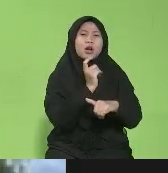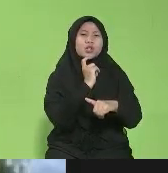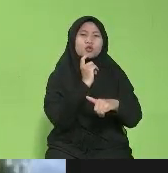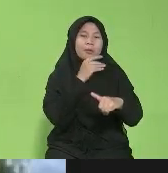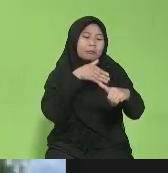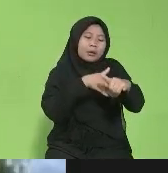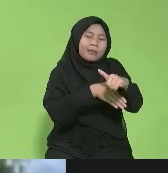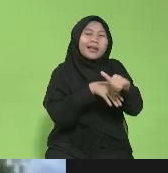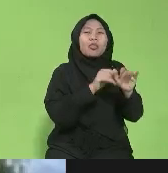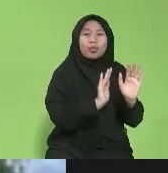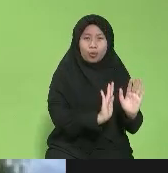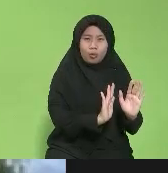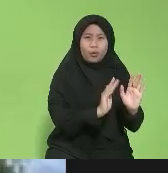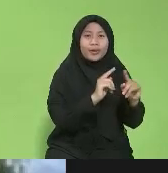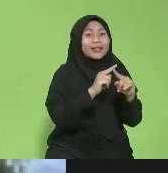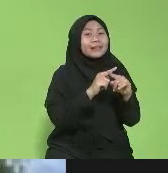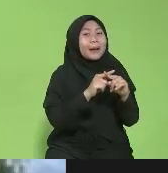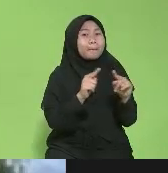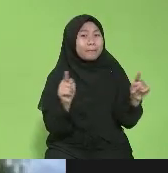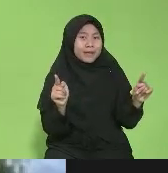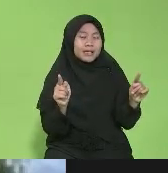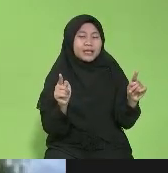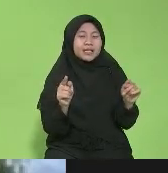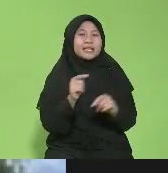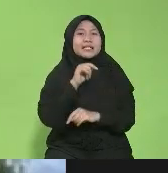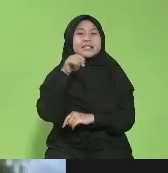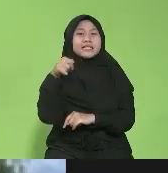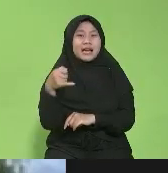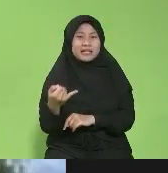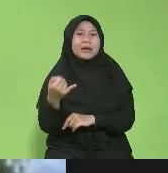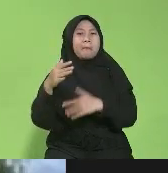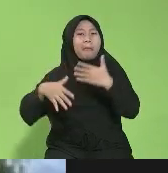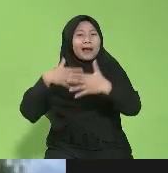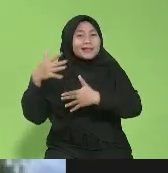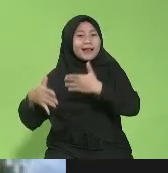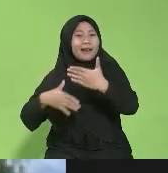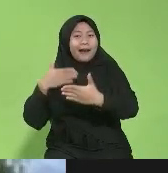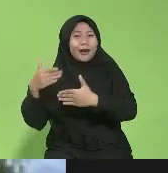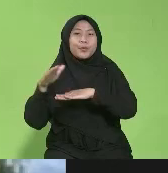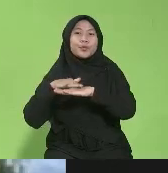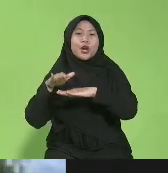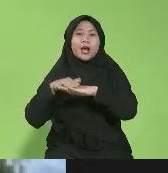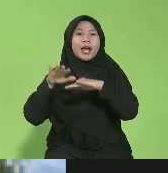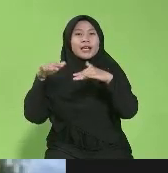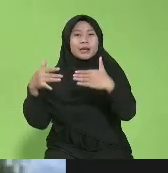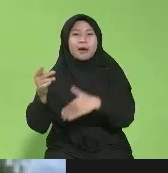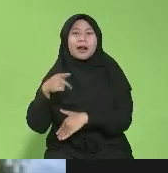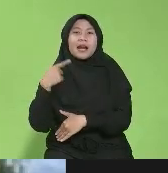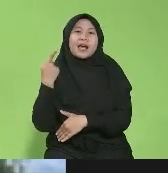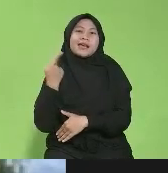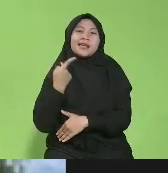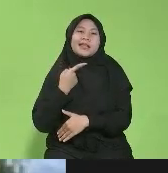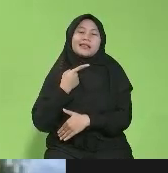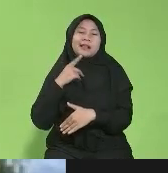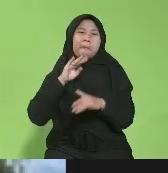belaka tetapi sebagai sebuah ritual dimana kita membunuh sifat-sifat kebinatangan